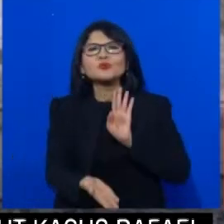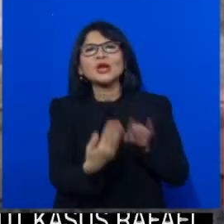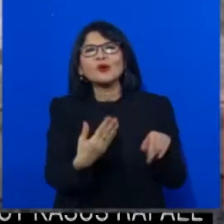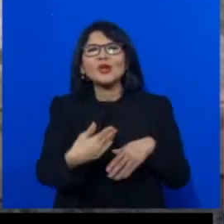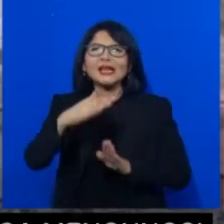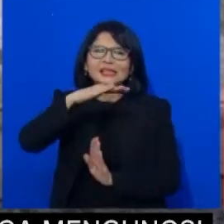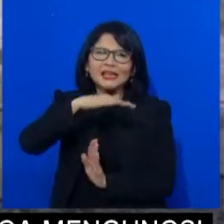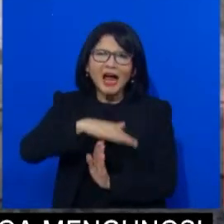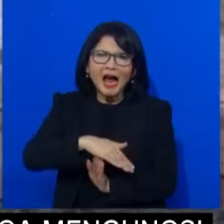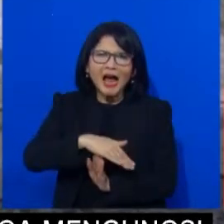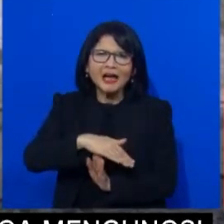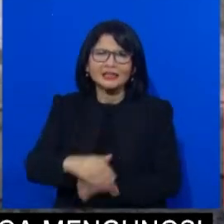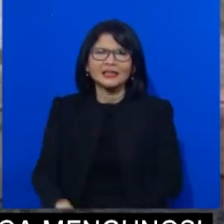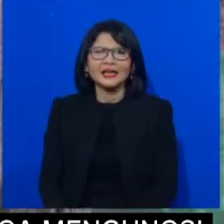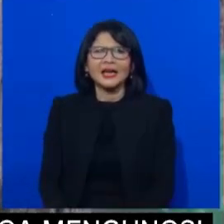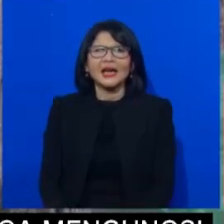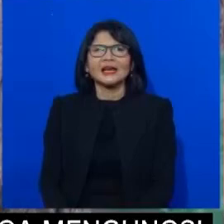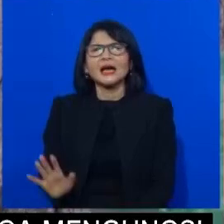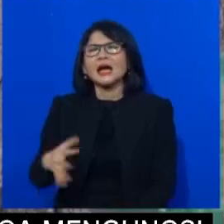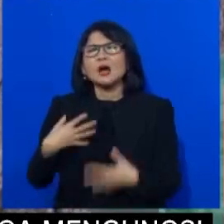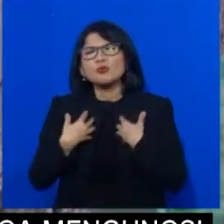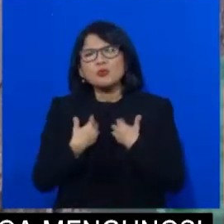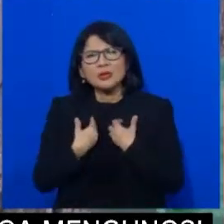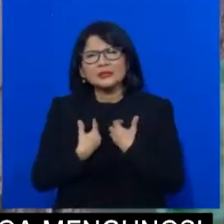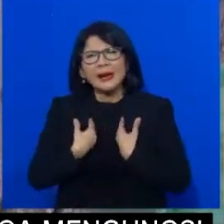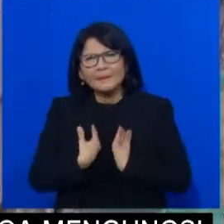begitu. Kan udah gak kuat deh ini.